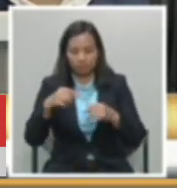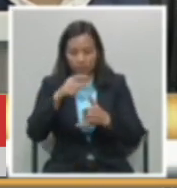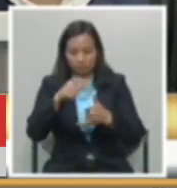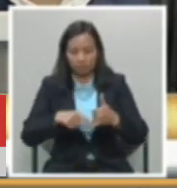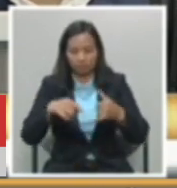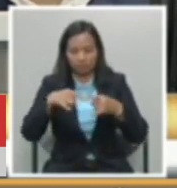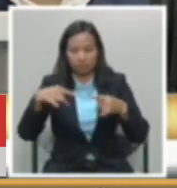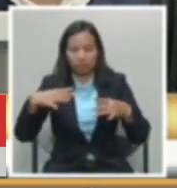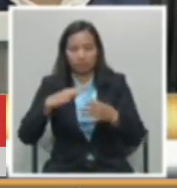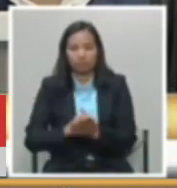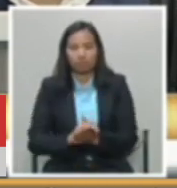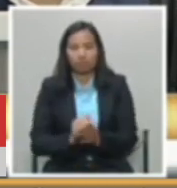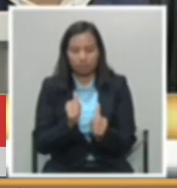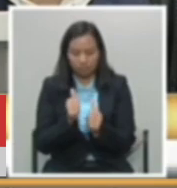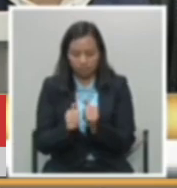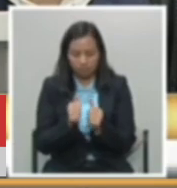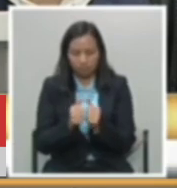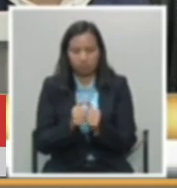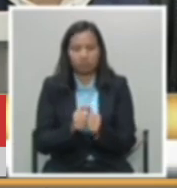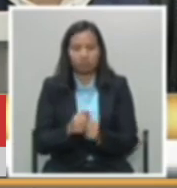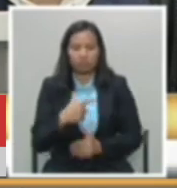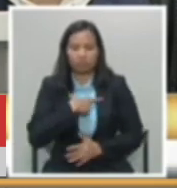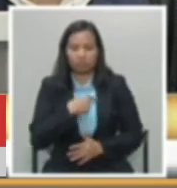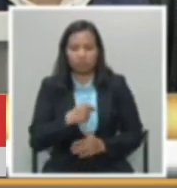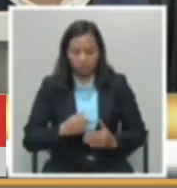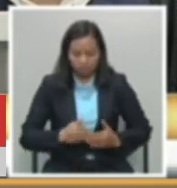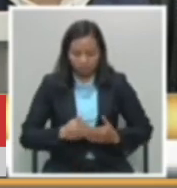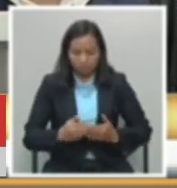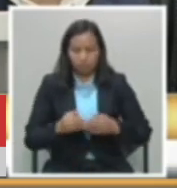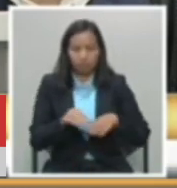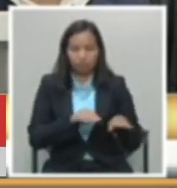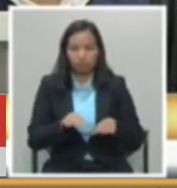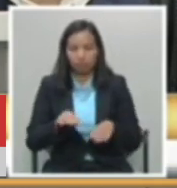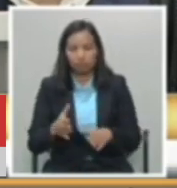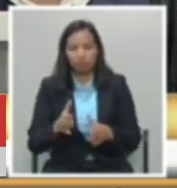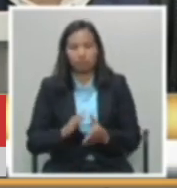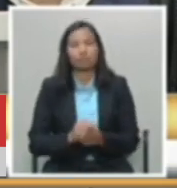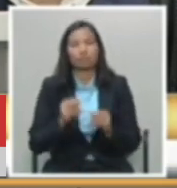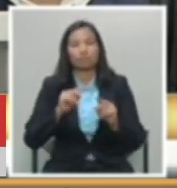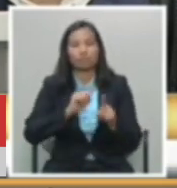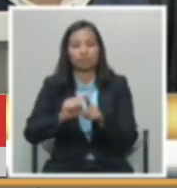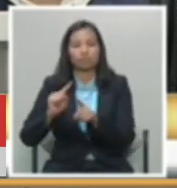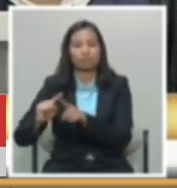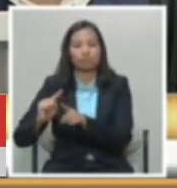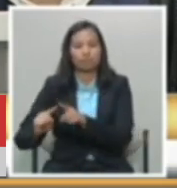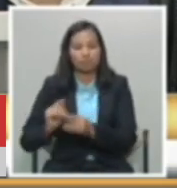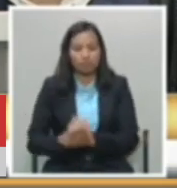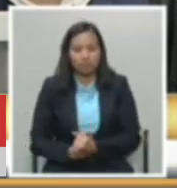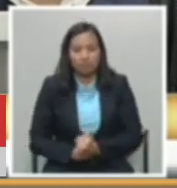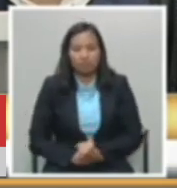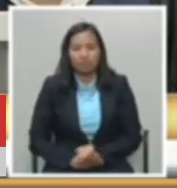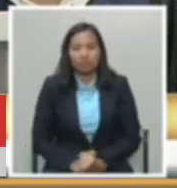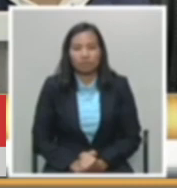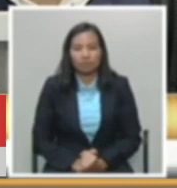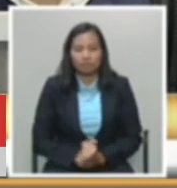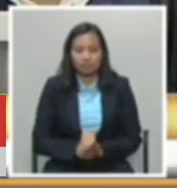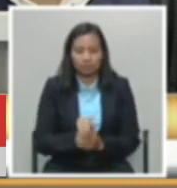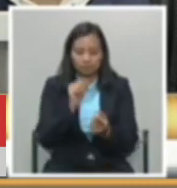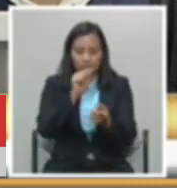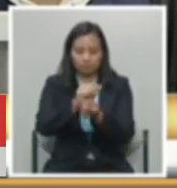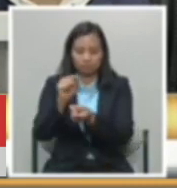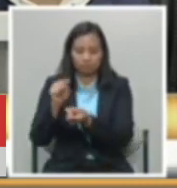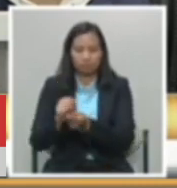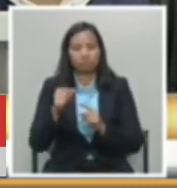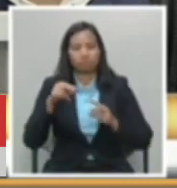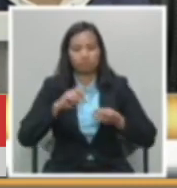เรื่องติดเกมเรื่องท้องไม่พร้อมเหล่านี้เรามาดูว่าสิ่งที่มันเกิดขึ้นนั้นมันเป็นเพรา